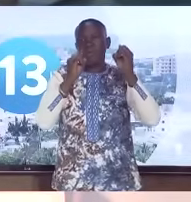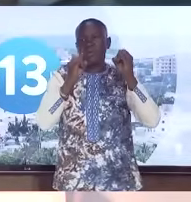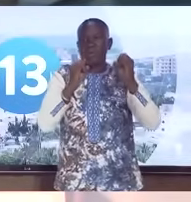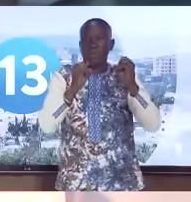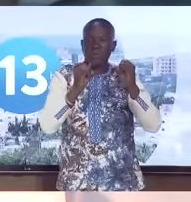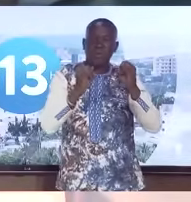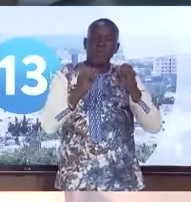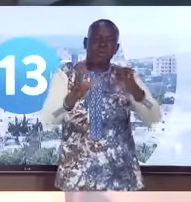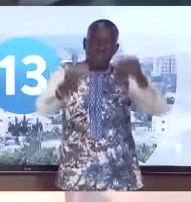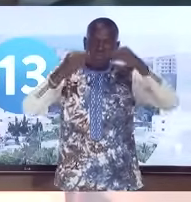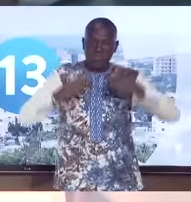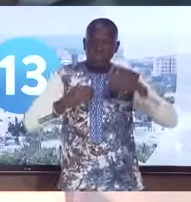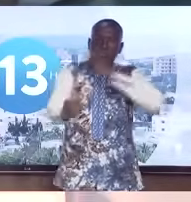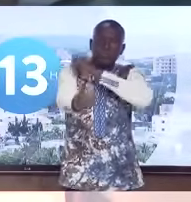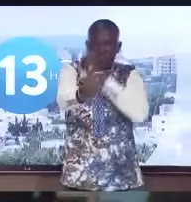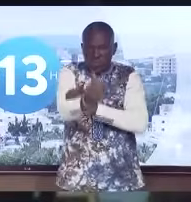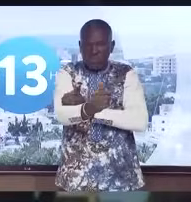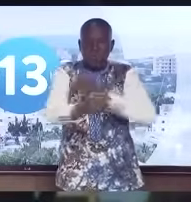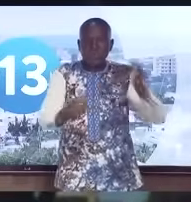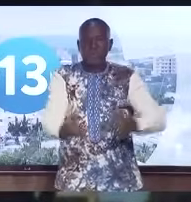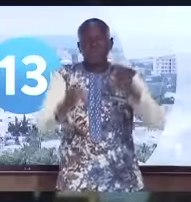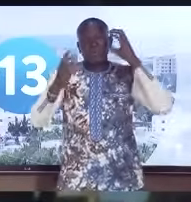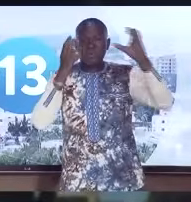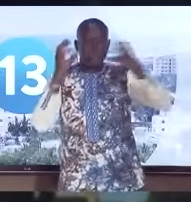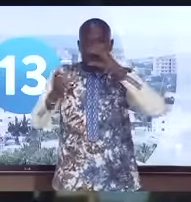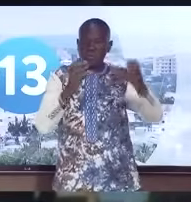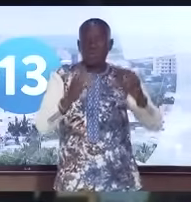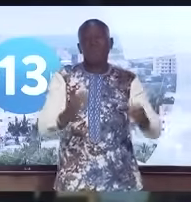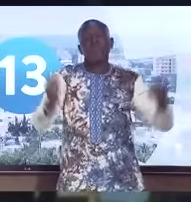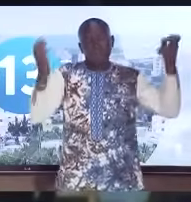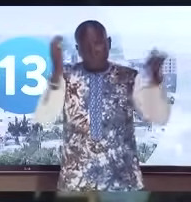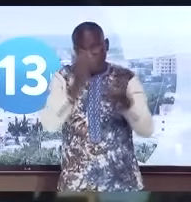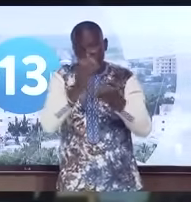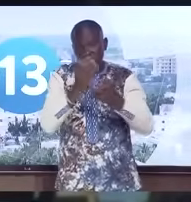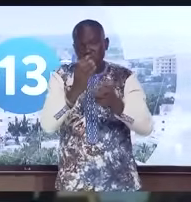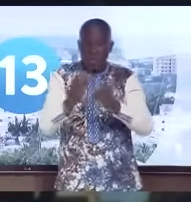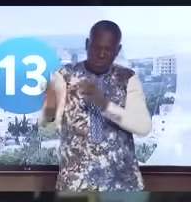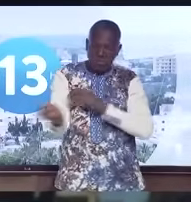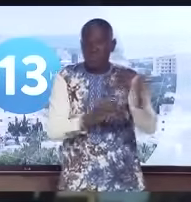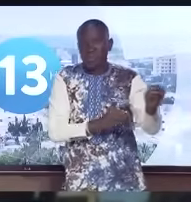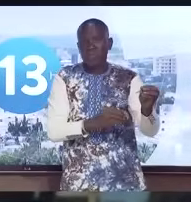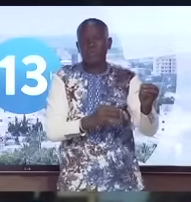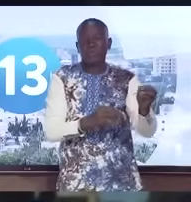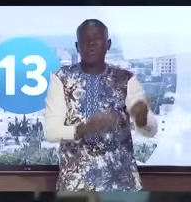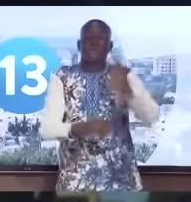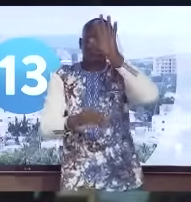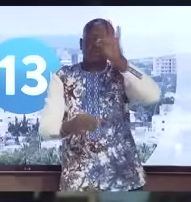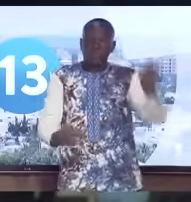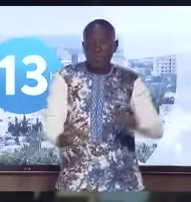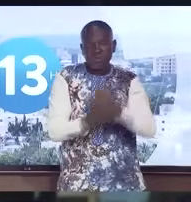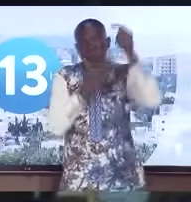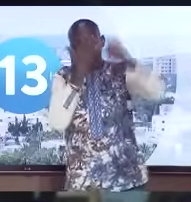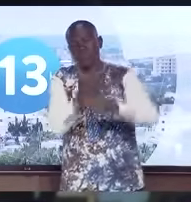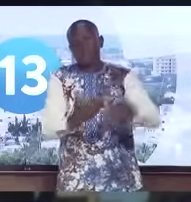L'ARCEP, l'autorité de régulation des communications électroniques et des postes, a organisé le 29 juillet dernier